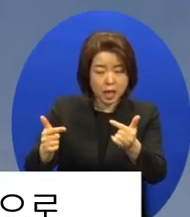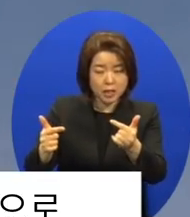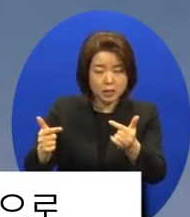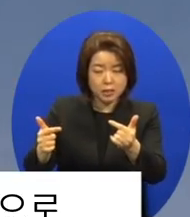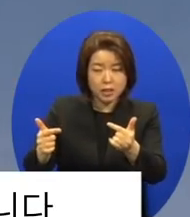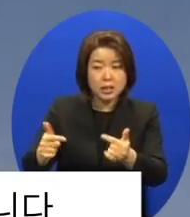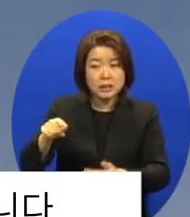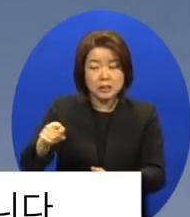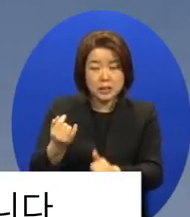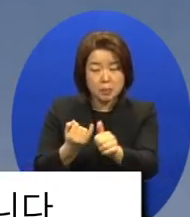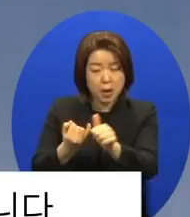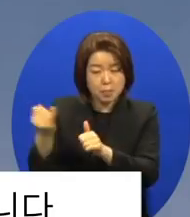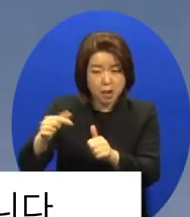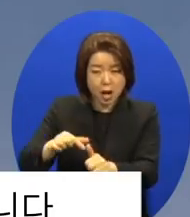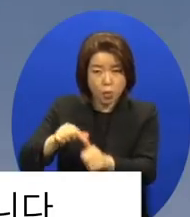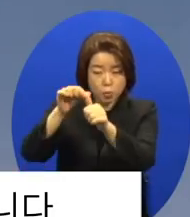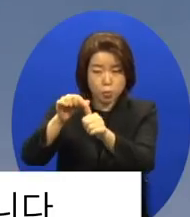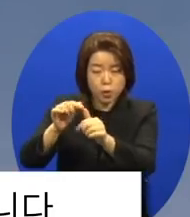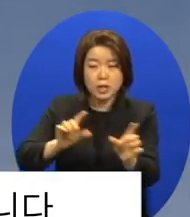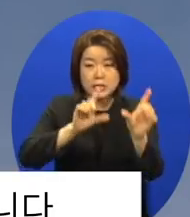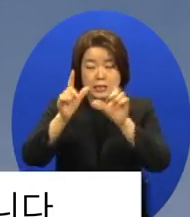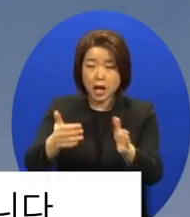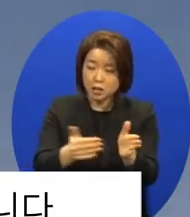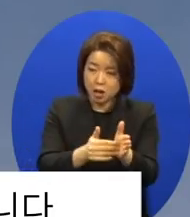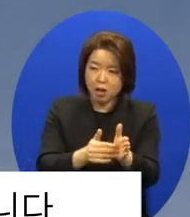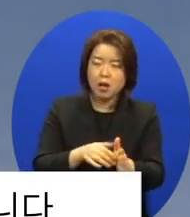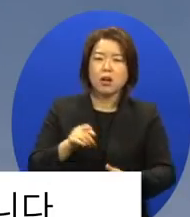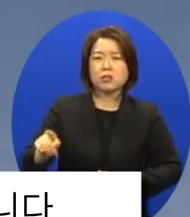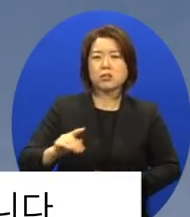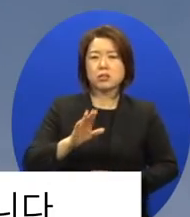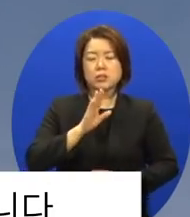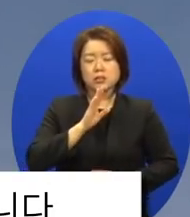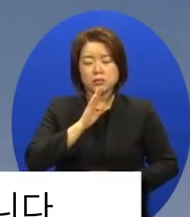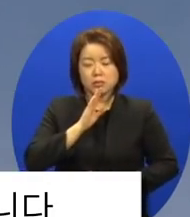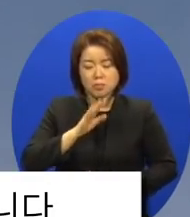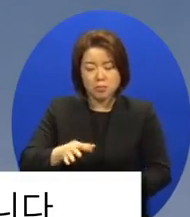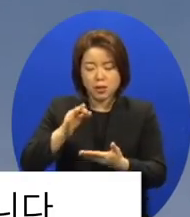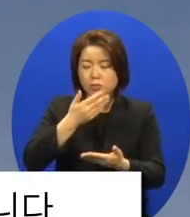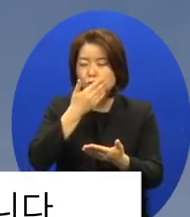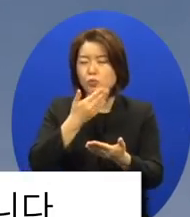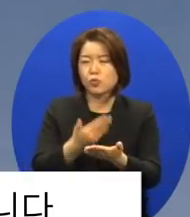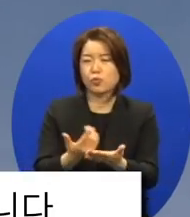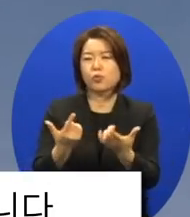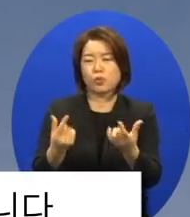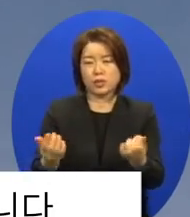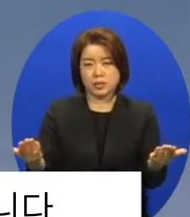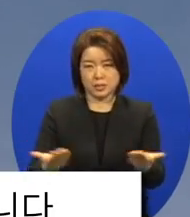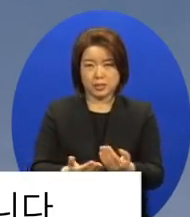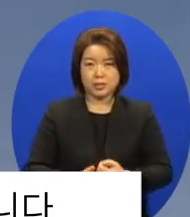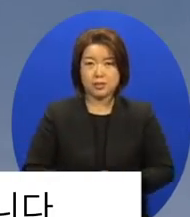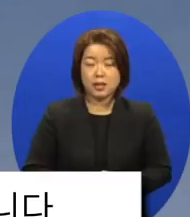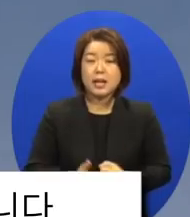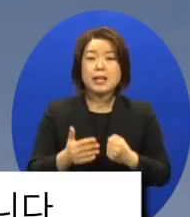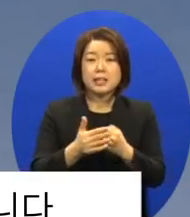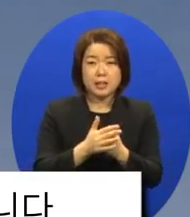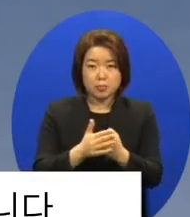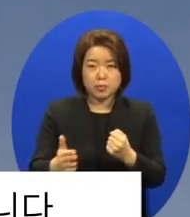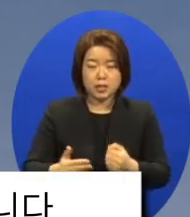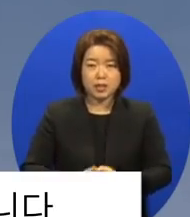것으로 삶이 끝났다 하더라도 그것은 참으로 가치가 있는 일입니다 그러니